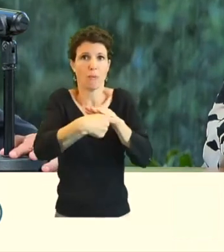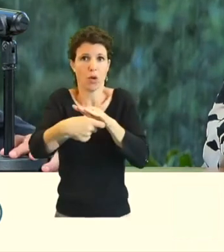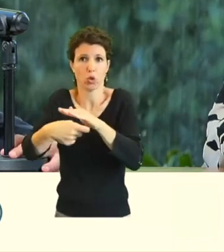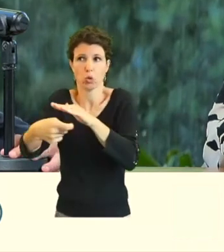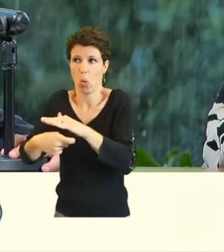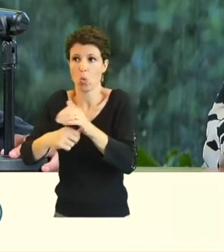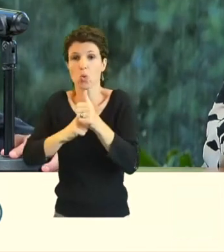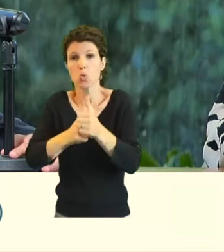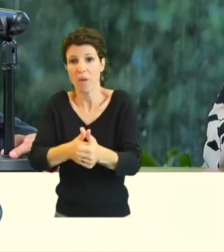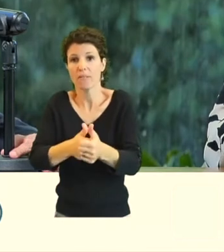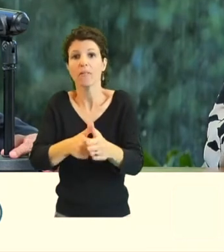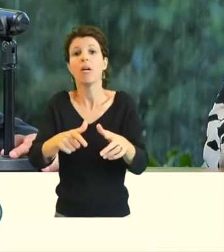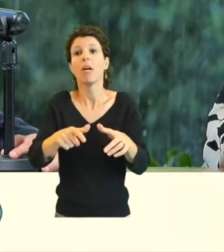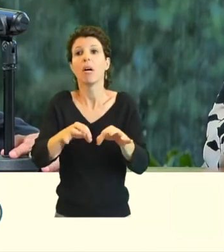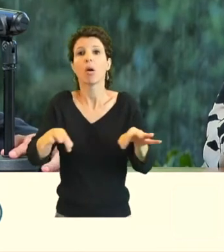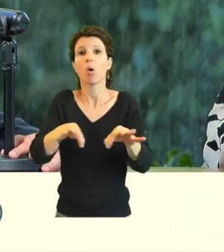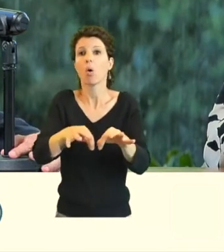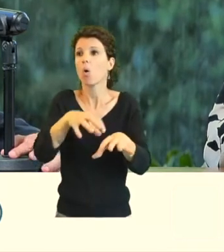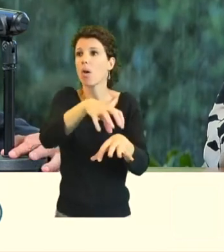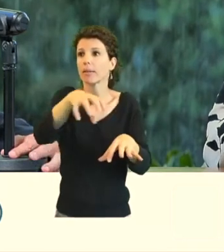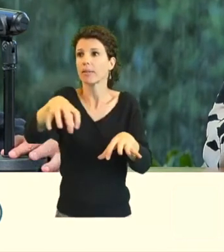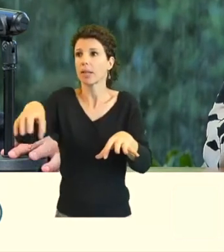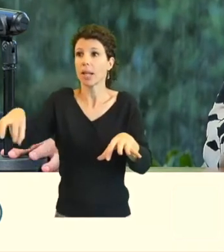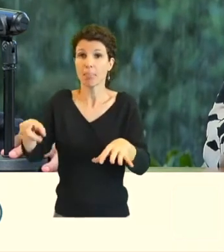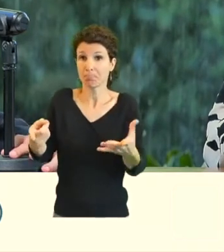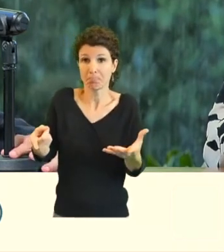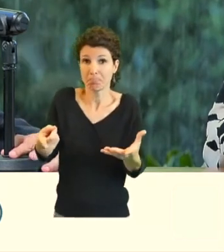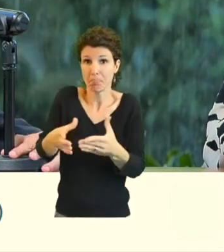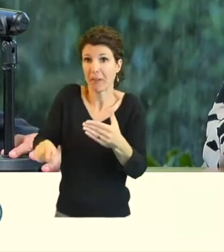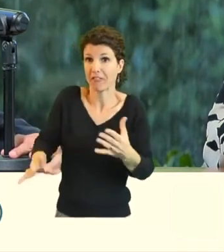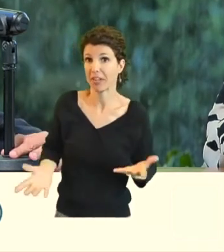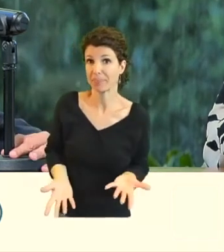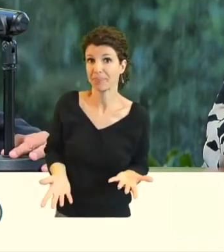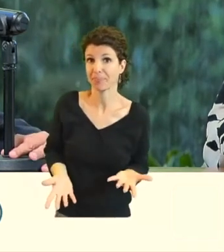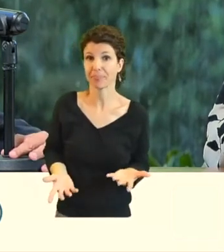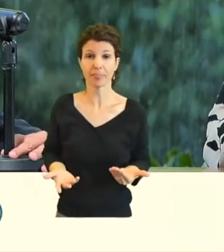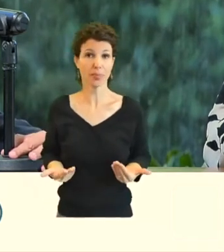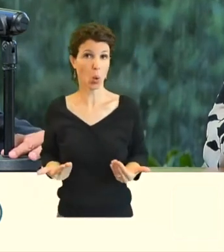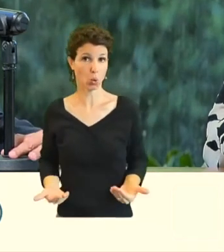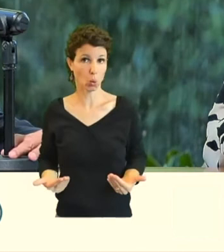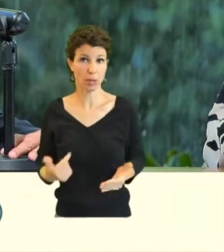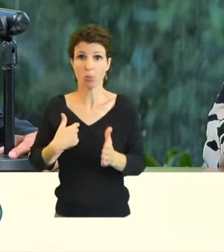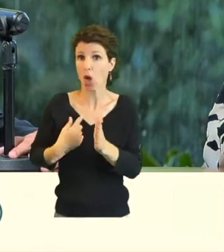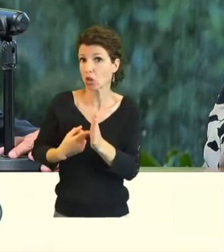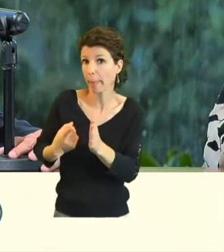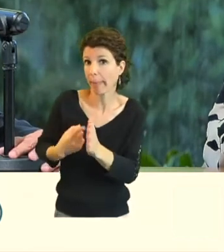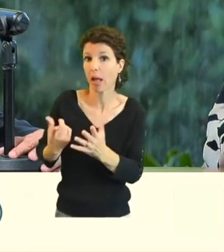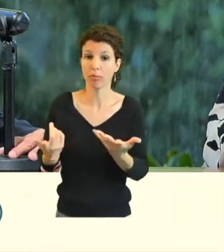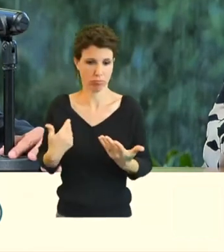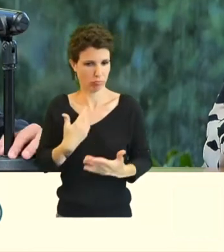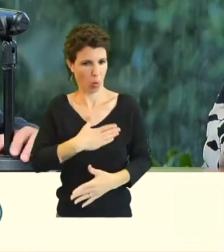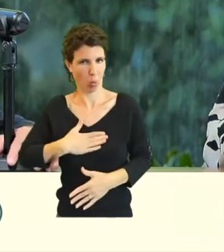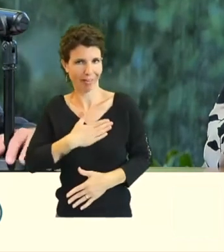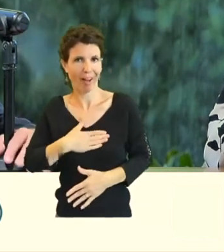n'avez évidemment pas fait. Voilà. Et donc, aujourd'hui, moi je le redis, bon, je suis heureux qu'il y ait un tournage, ça